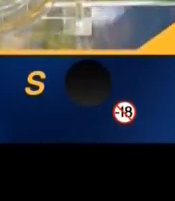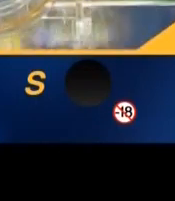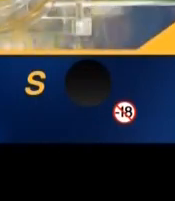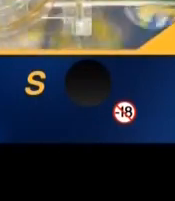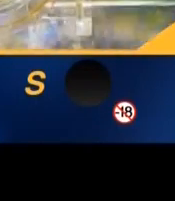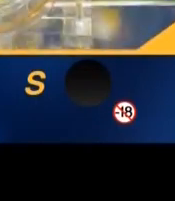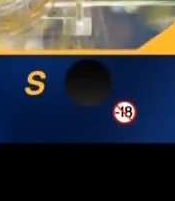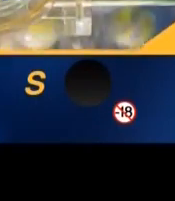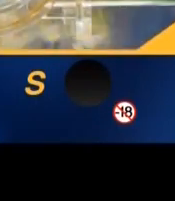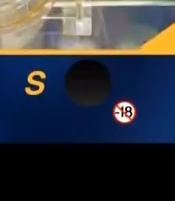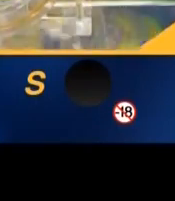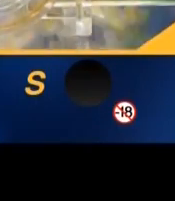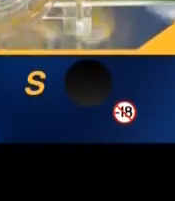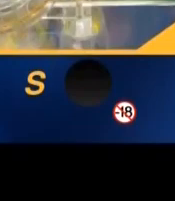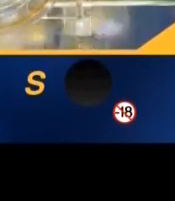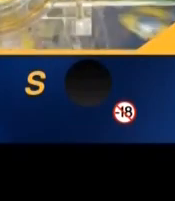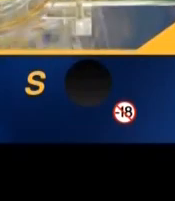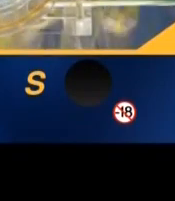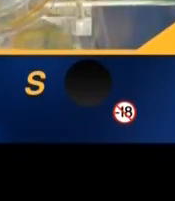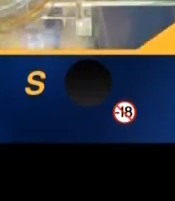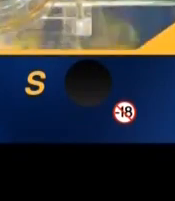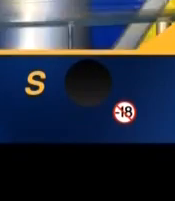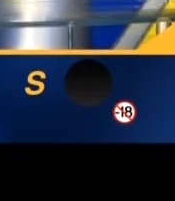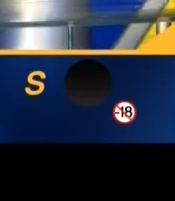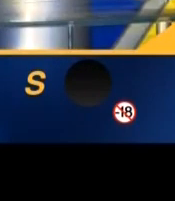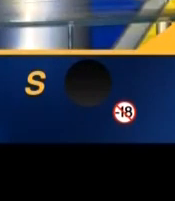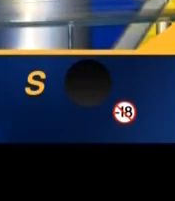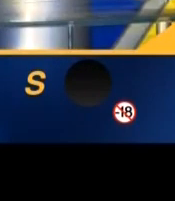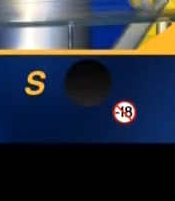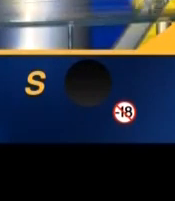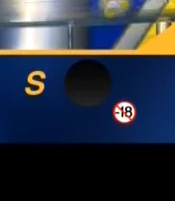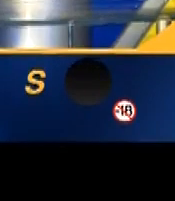de cette très belle soirée? Sortez vos tickets, vérifiez si vous les avez. Arrivé le 4.